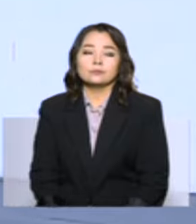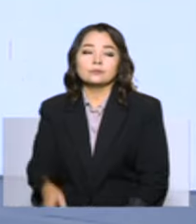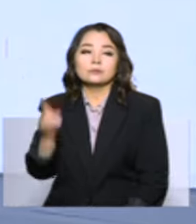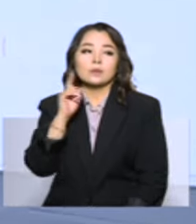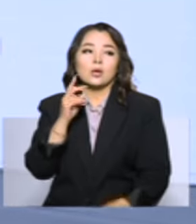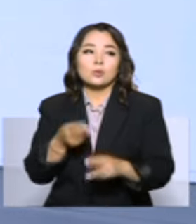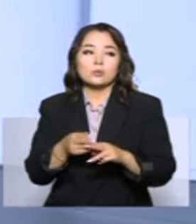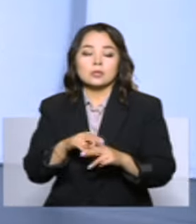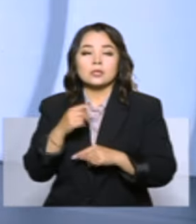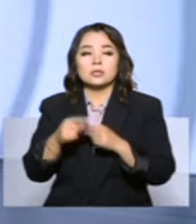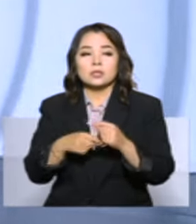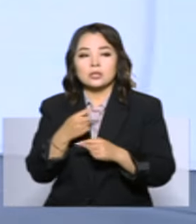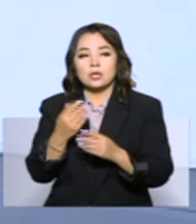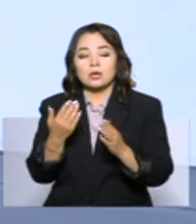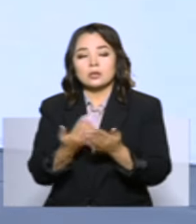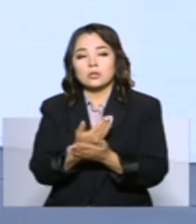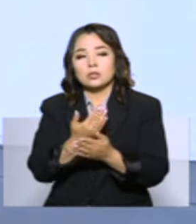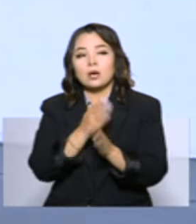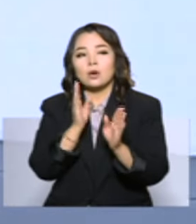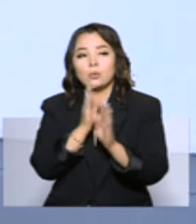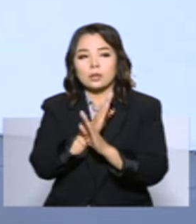Әзірге осы, ал алда ауа райы болжамы.